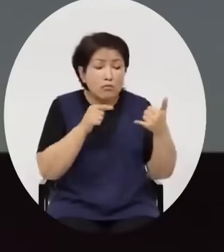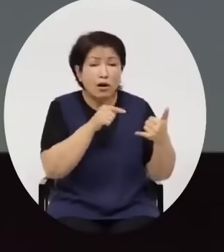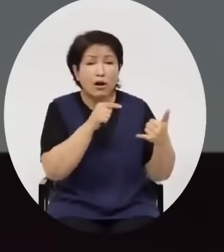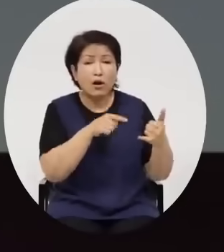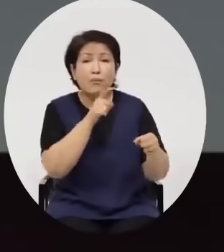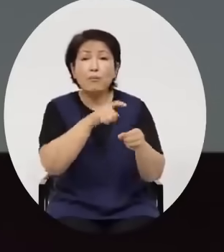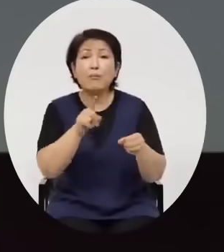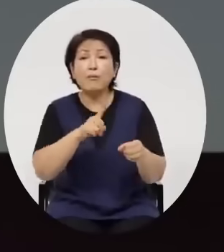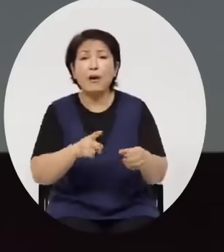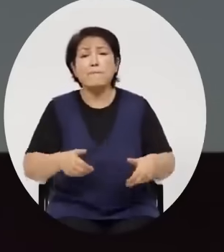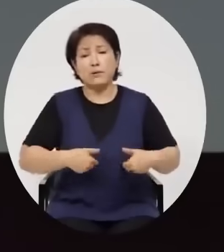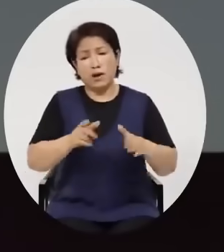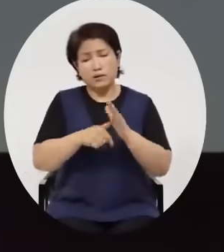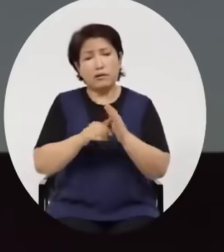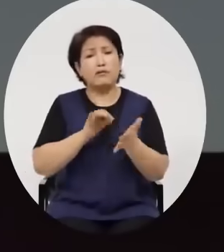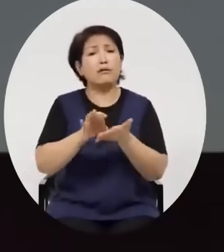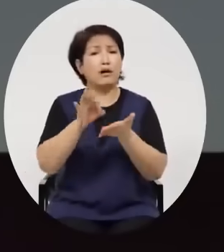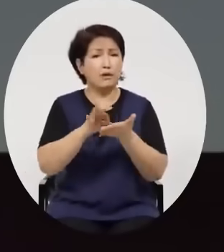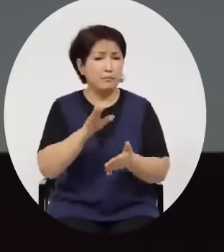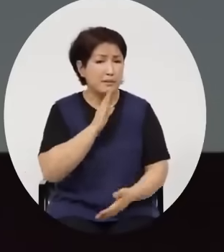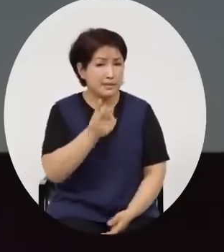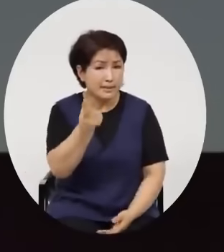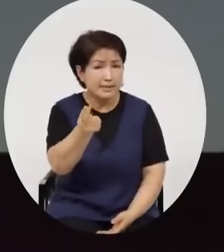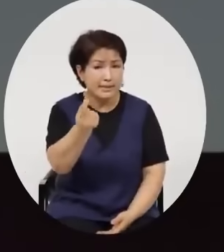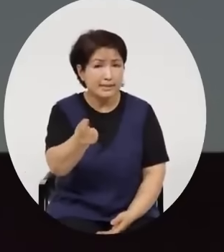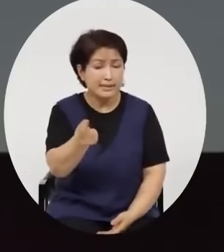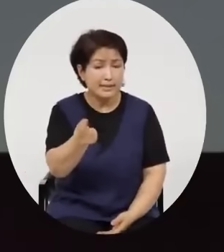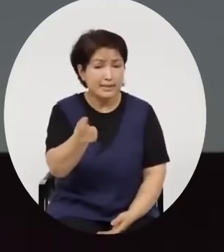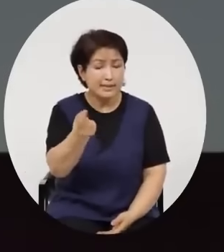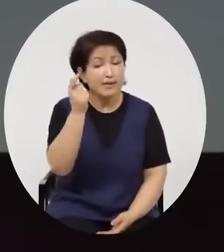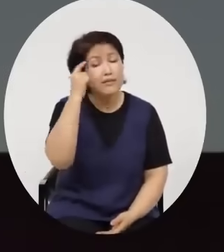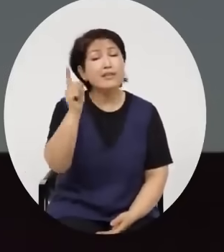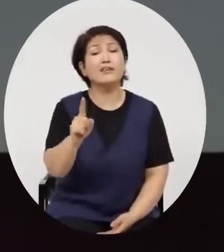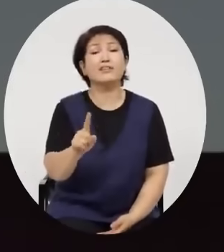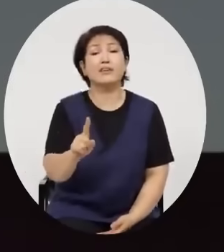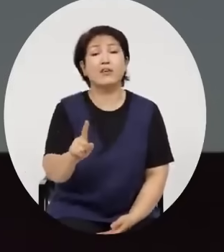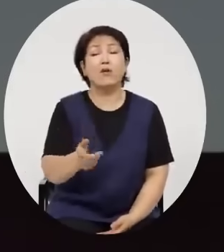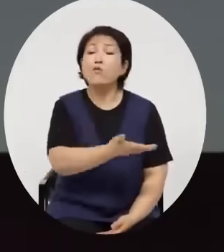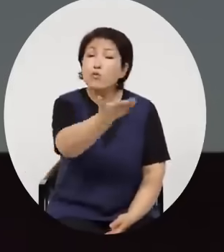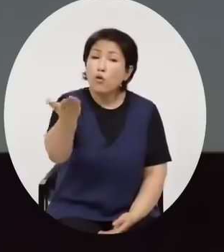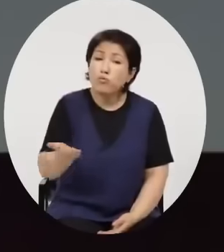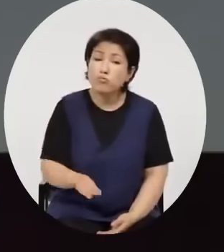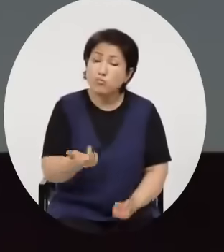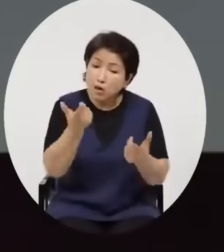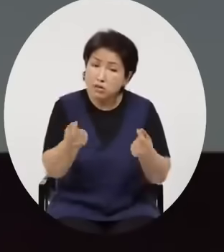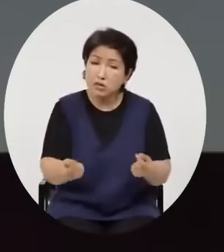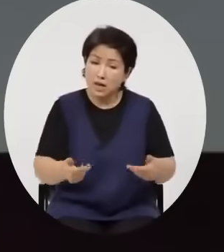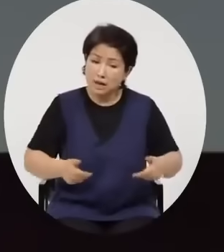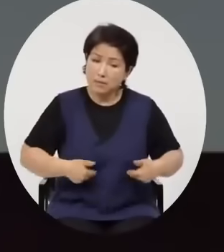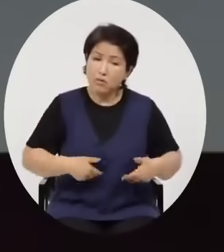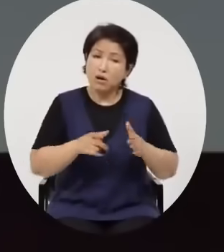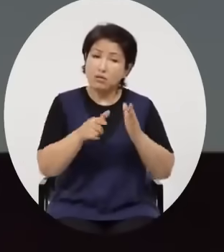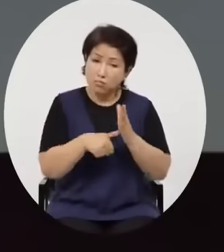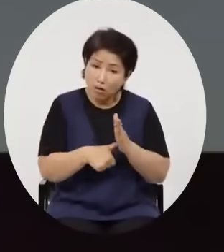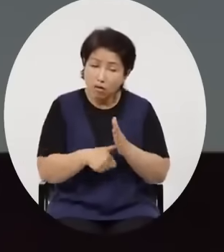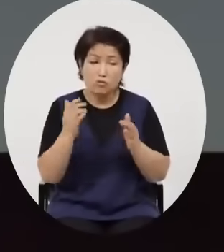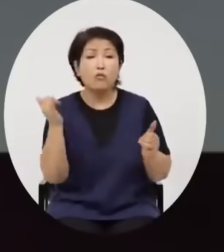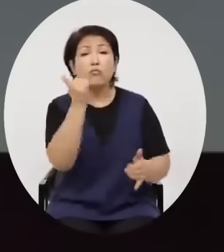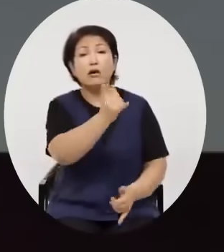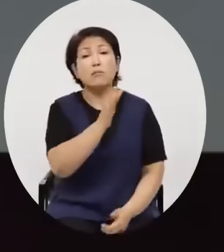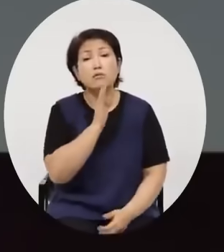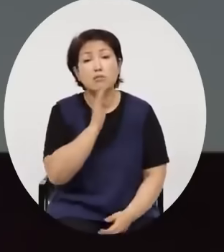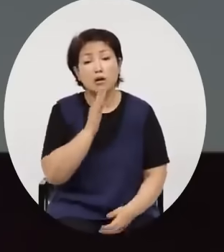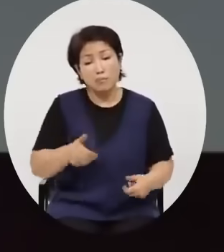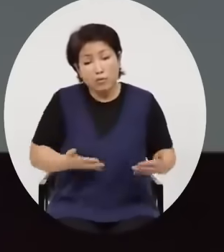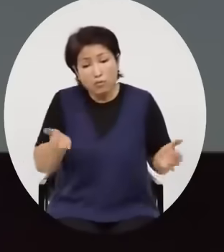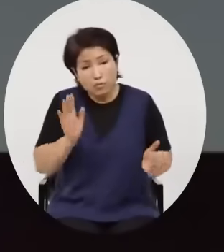때 하라고 한 게 전화 아니에요? 어떻게 생각해요? 여러분들도 전화할 때 필요한 일이 있으리 전화해요?